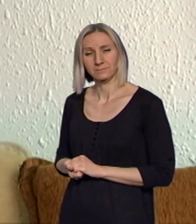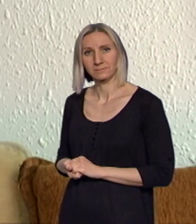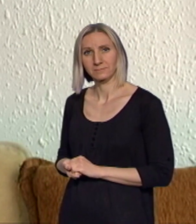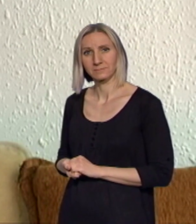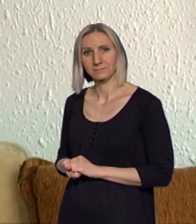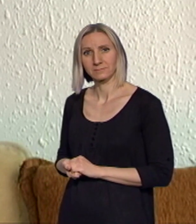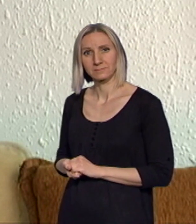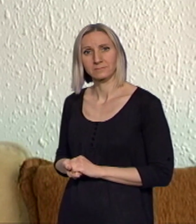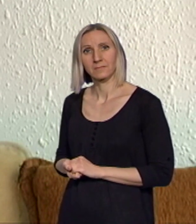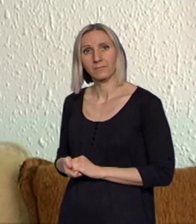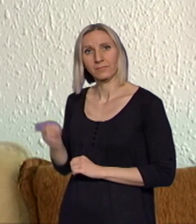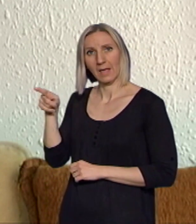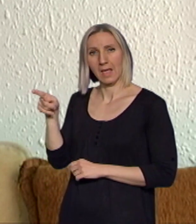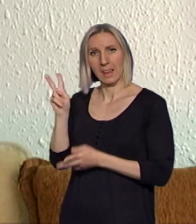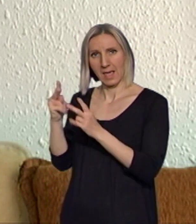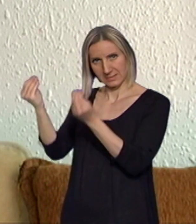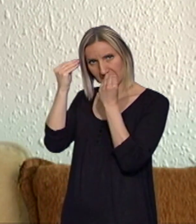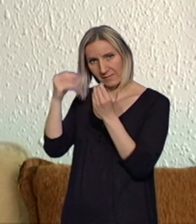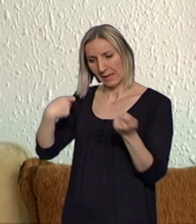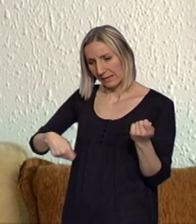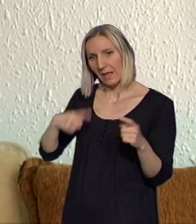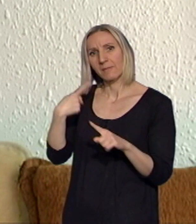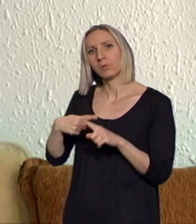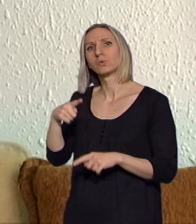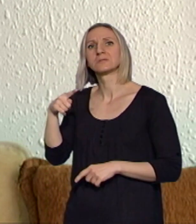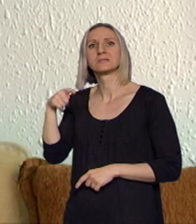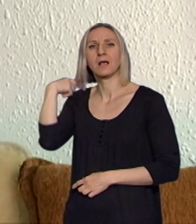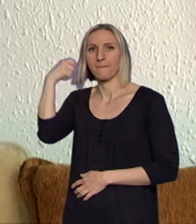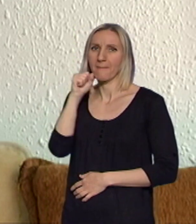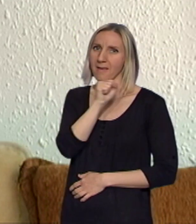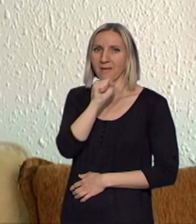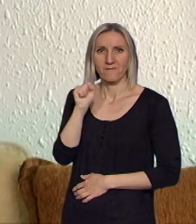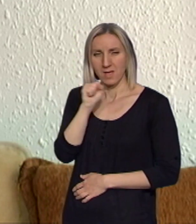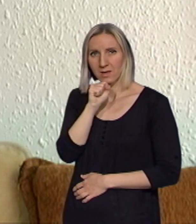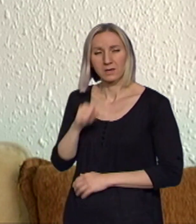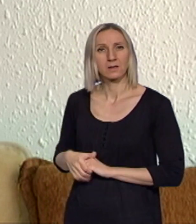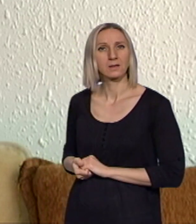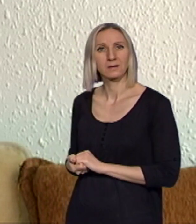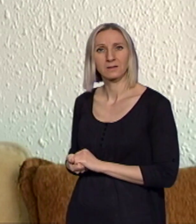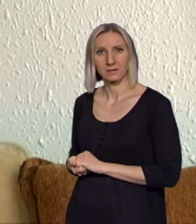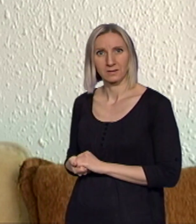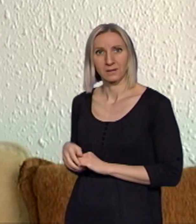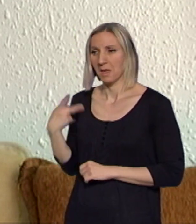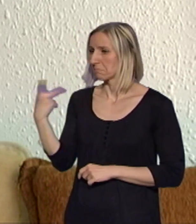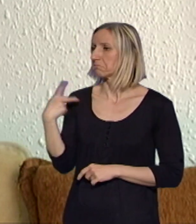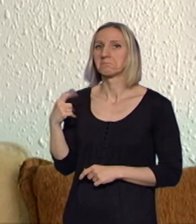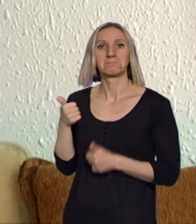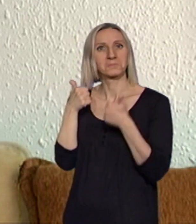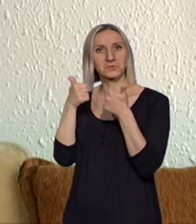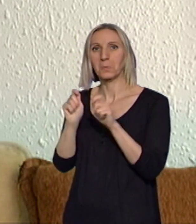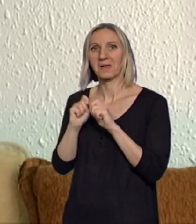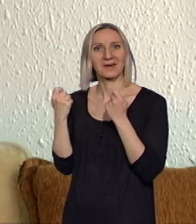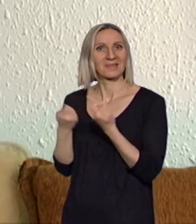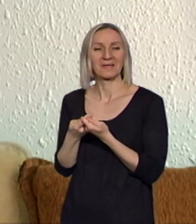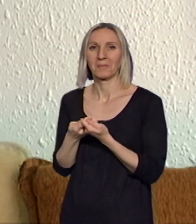On se bavi i gitarom i pevane. Mi smo čuperci i